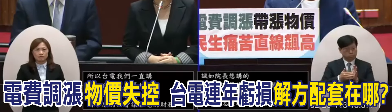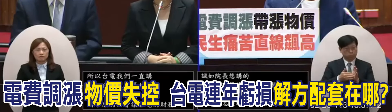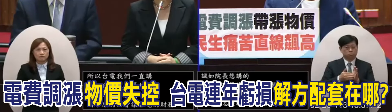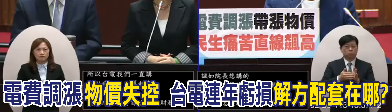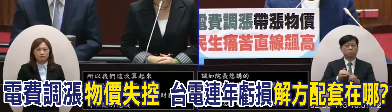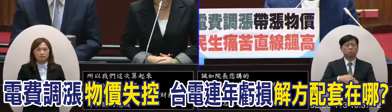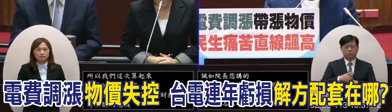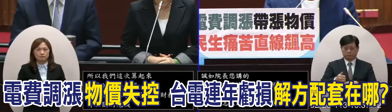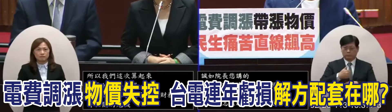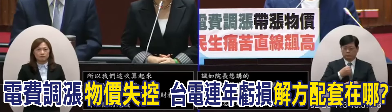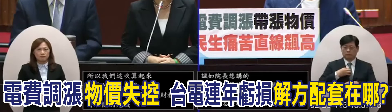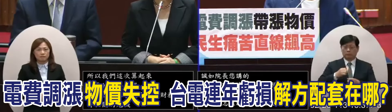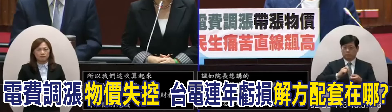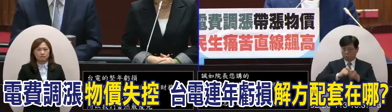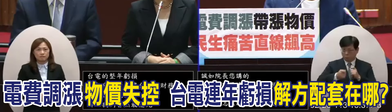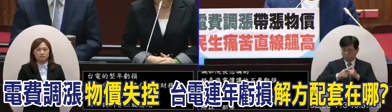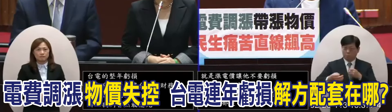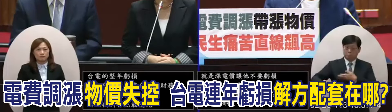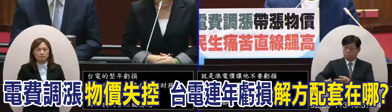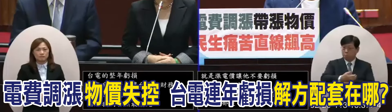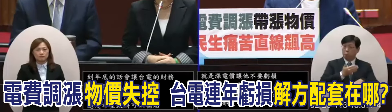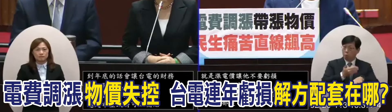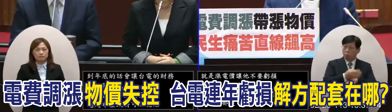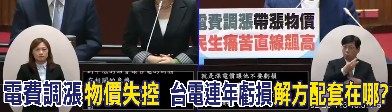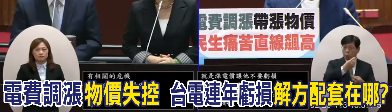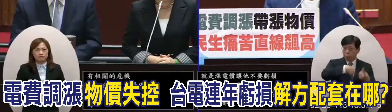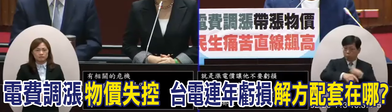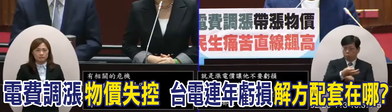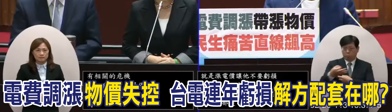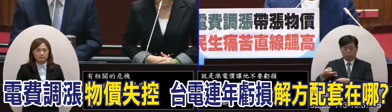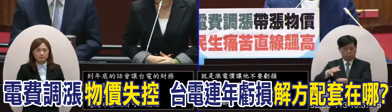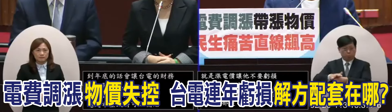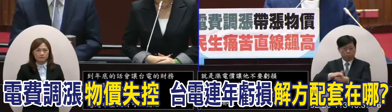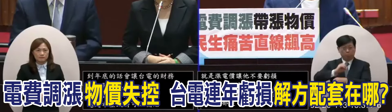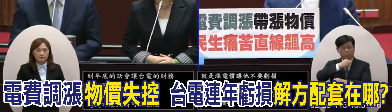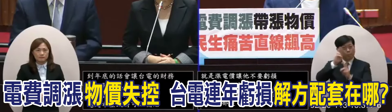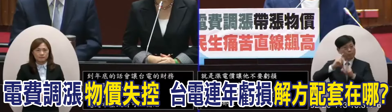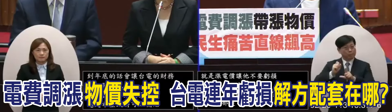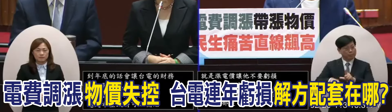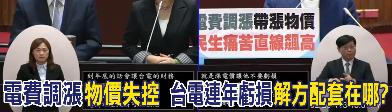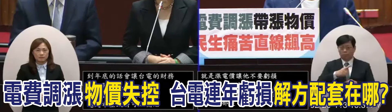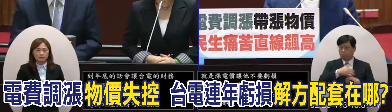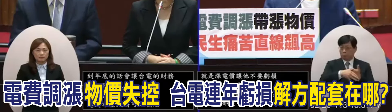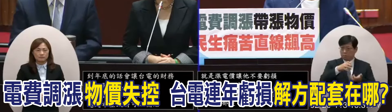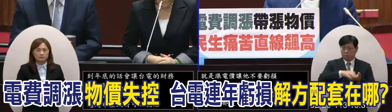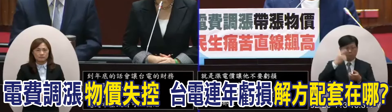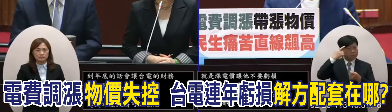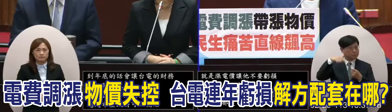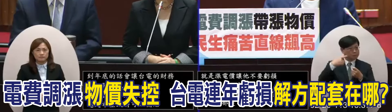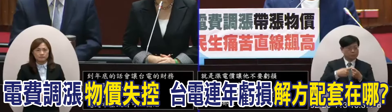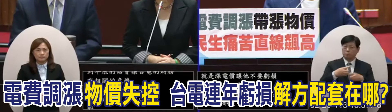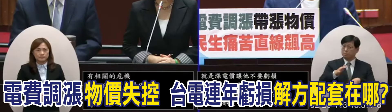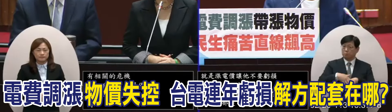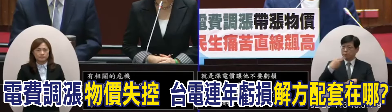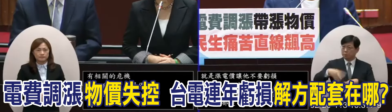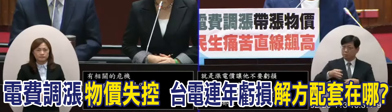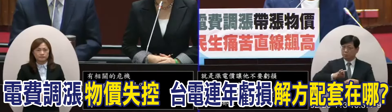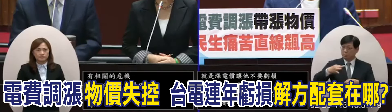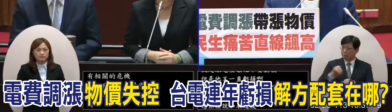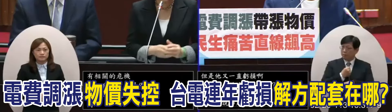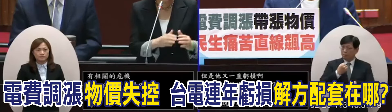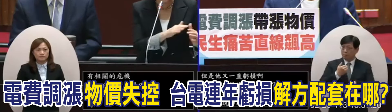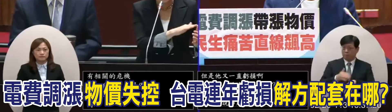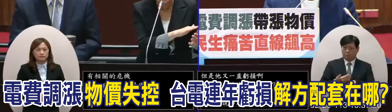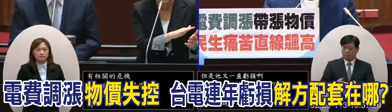这一次的超增的这些税收再去补助台电的话，您保证明年台电不会再继续亏损